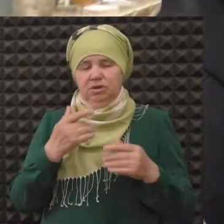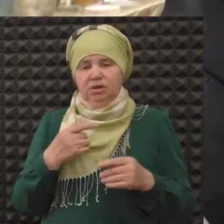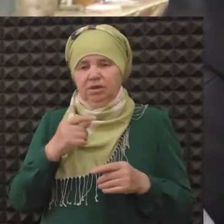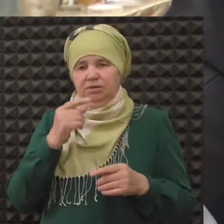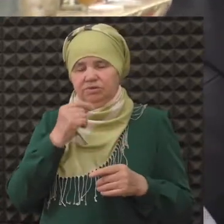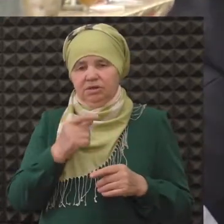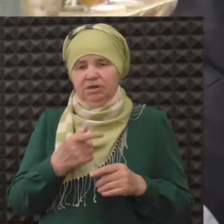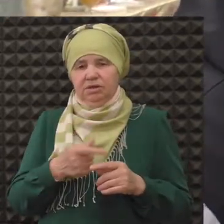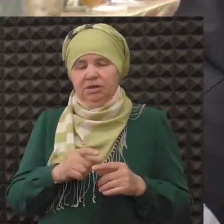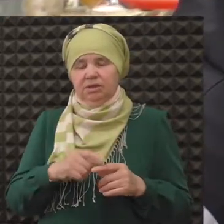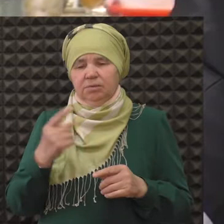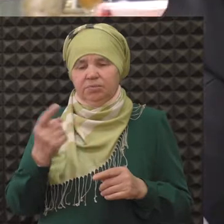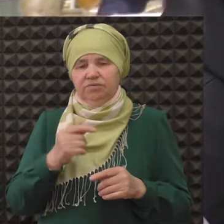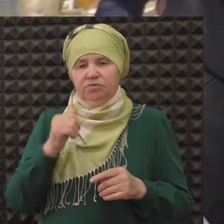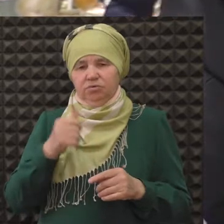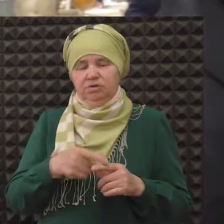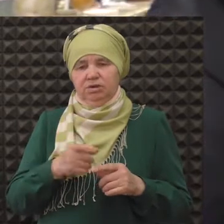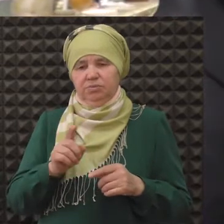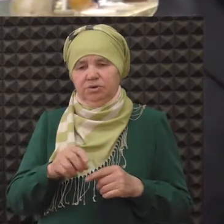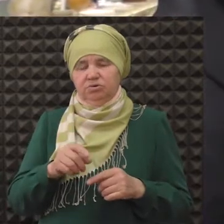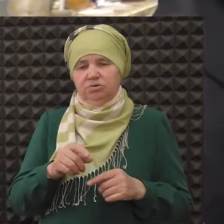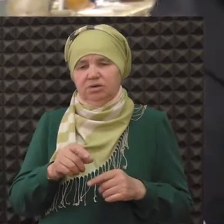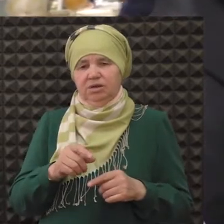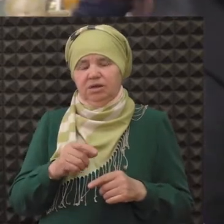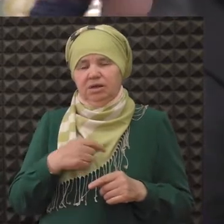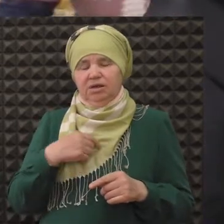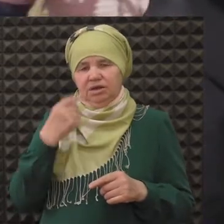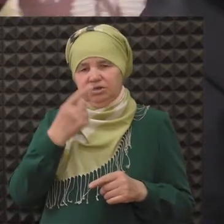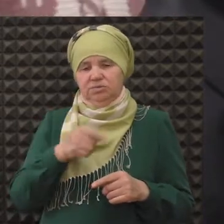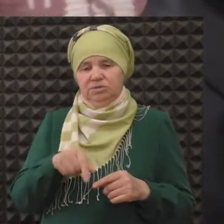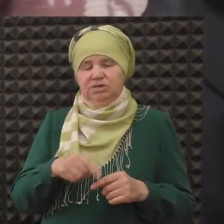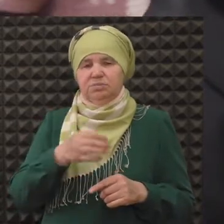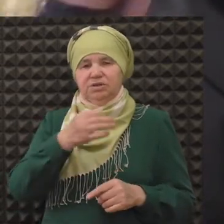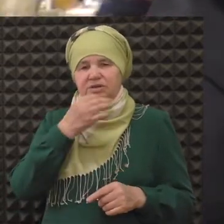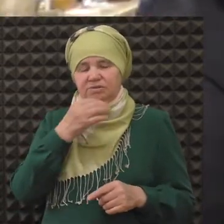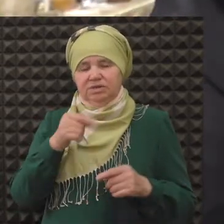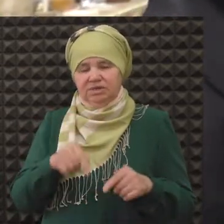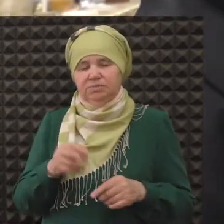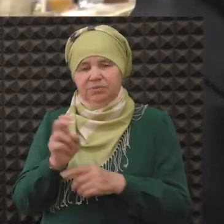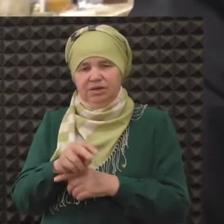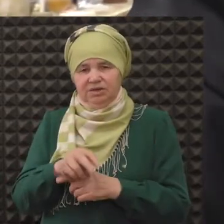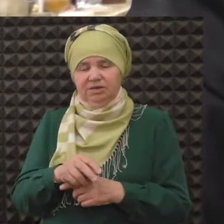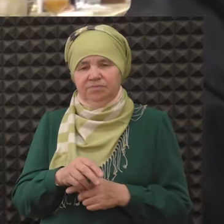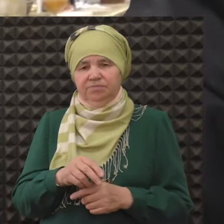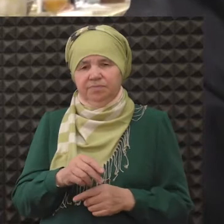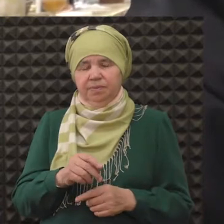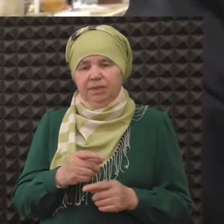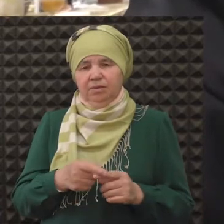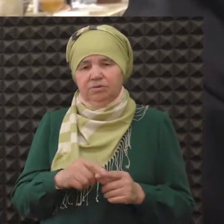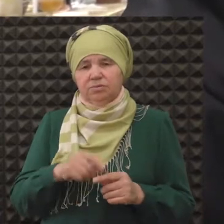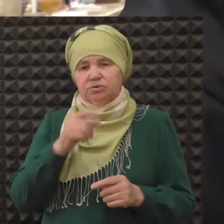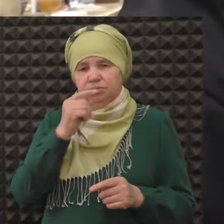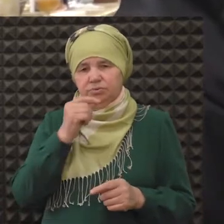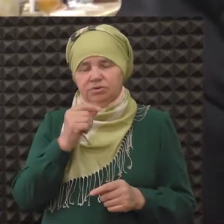и это мой самый первый пост. И, честно говоря, мне это понравилось сюда приходить, потому что пост,